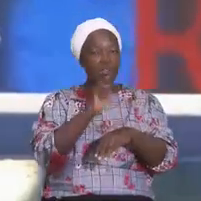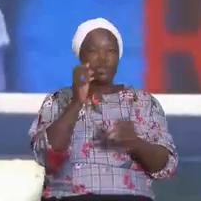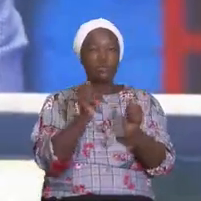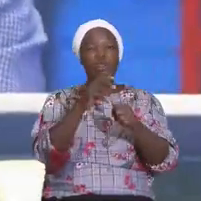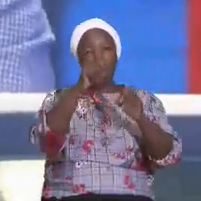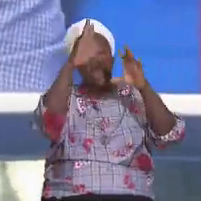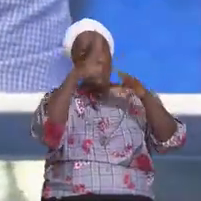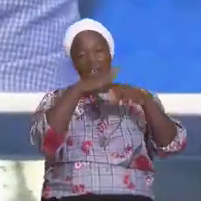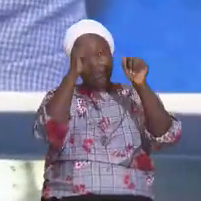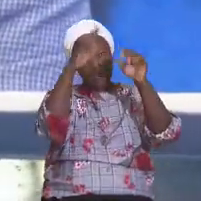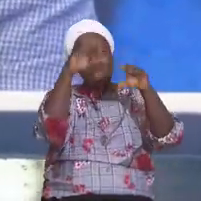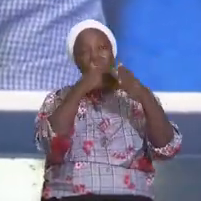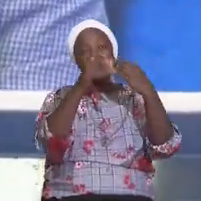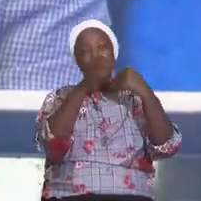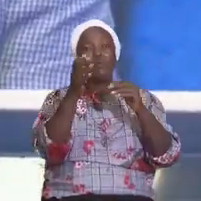ciel.